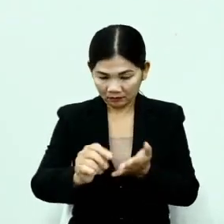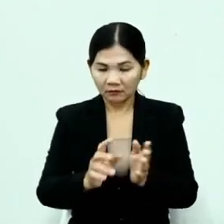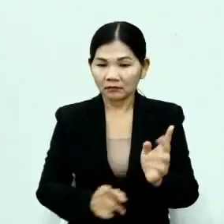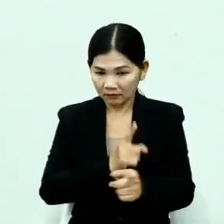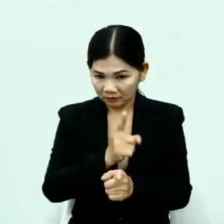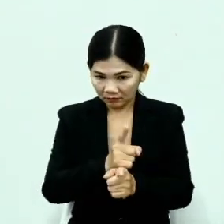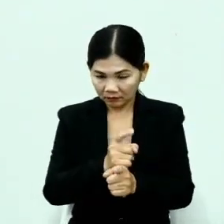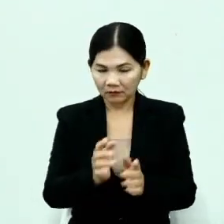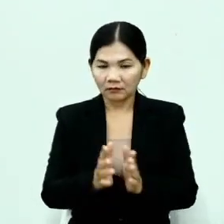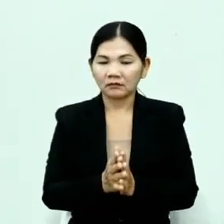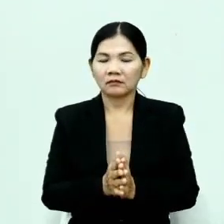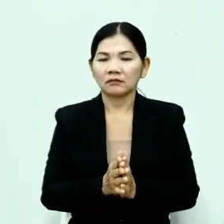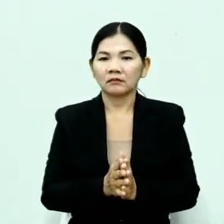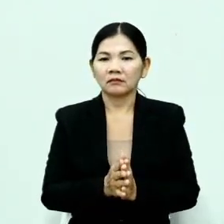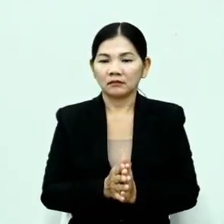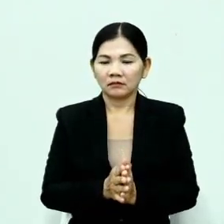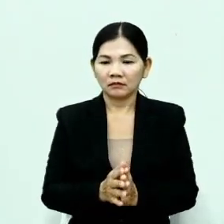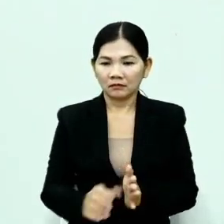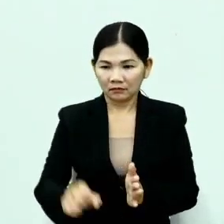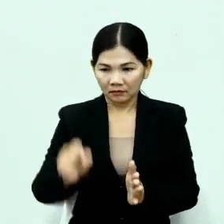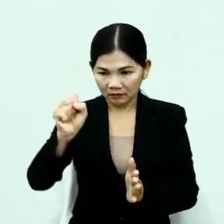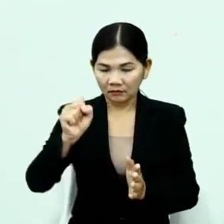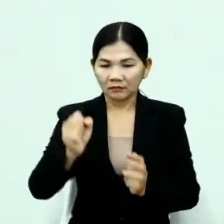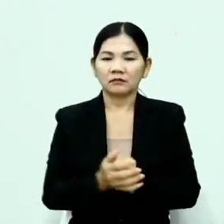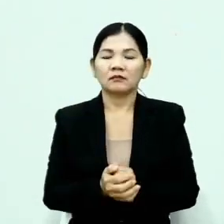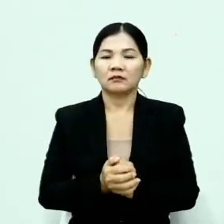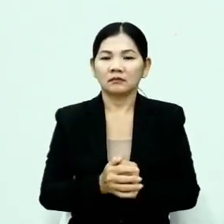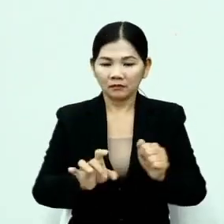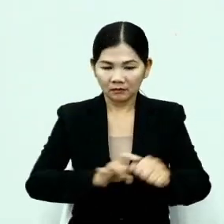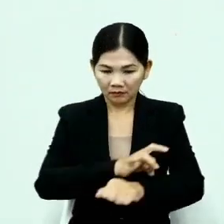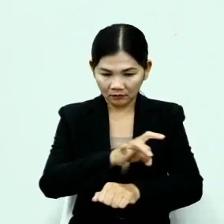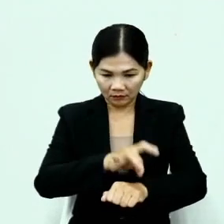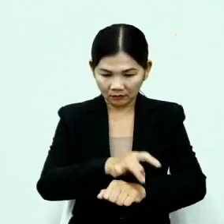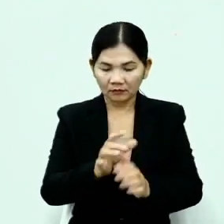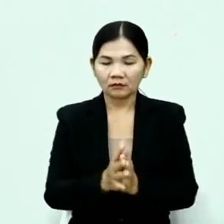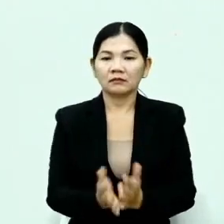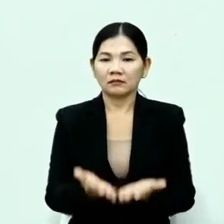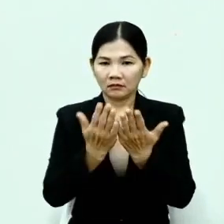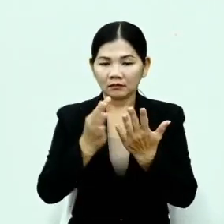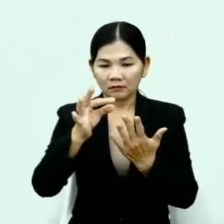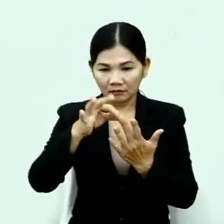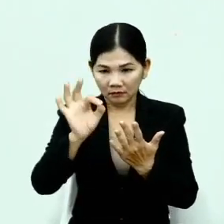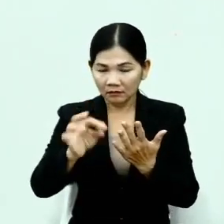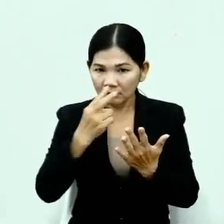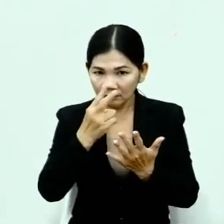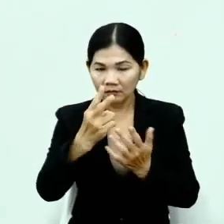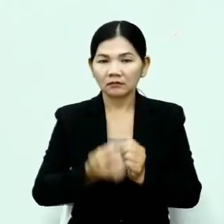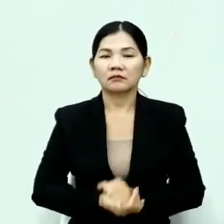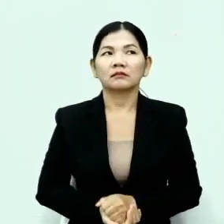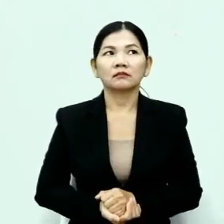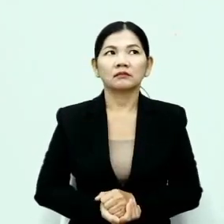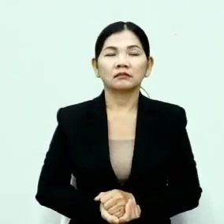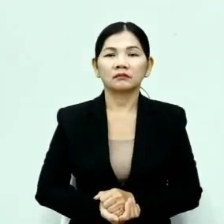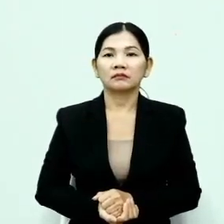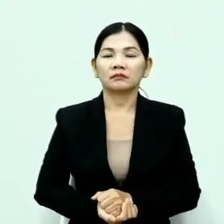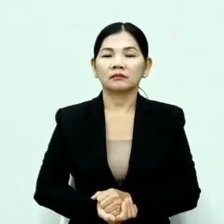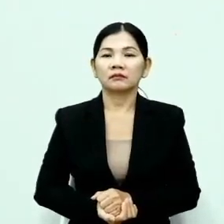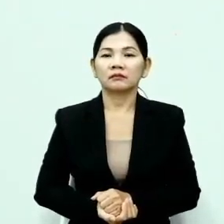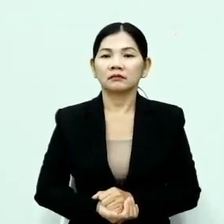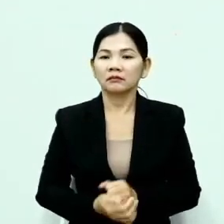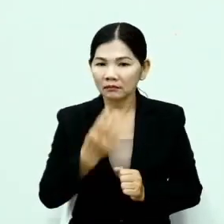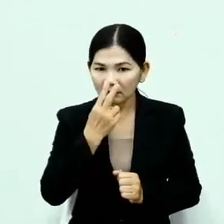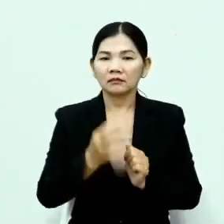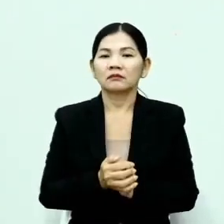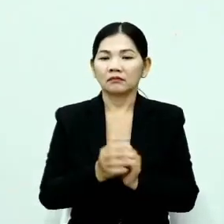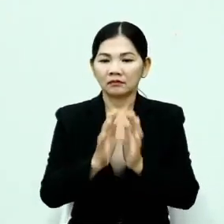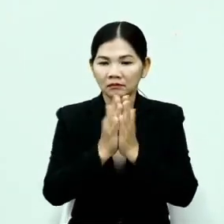ដូចកូនសរសេរនៅលើក្តារឈ្នួនហើយឬនៅណាអ្នកគ្រូទុកពេលឲ្យកូនទៀងផ្ទាត់ ចាកូនពិនិត្យមួយមួយដាក់ចូ